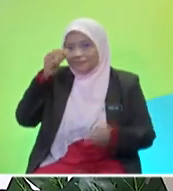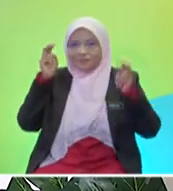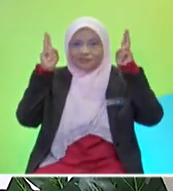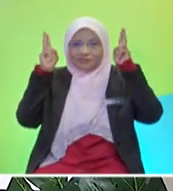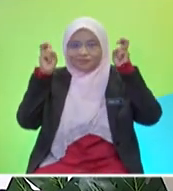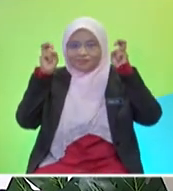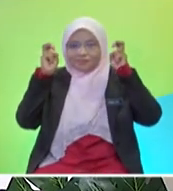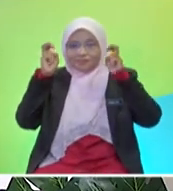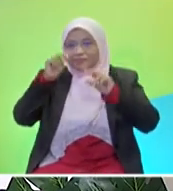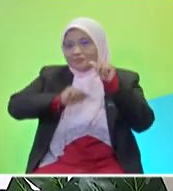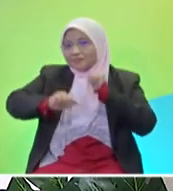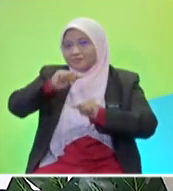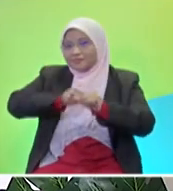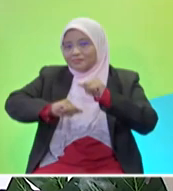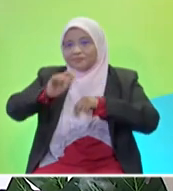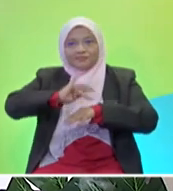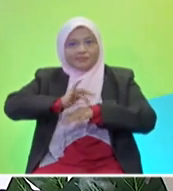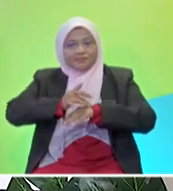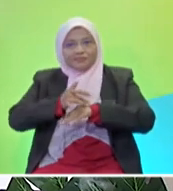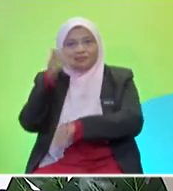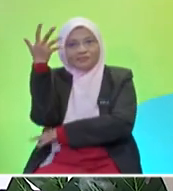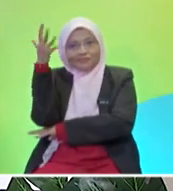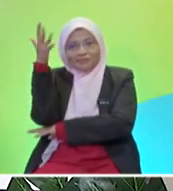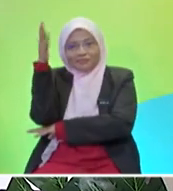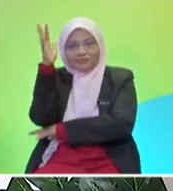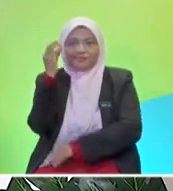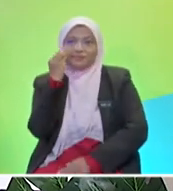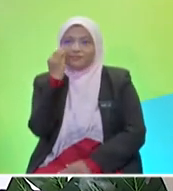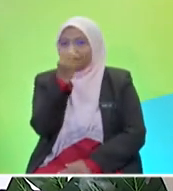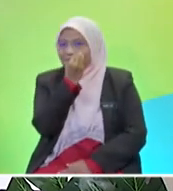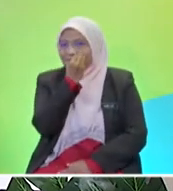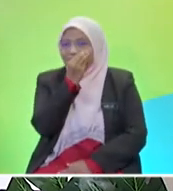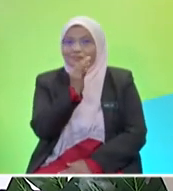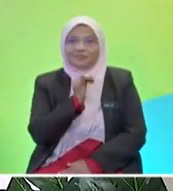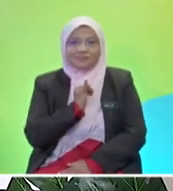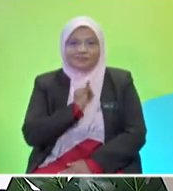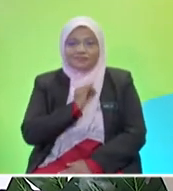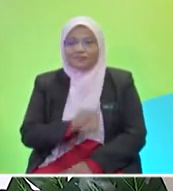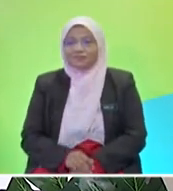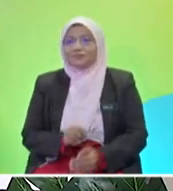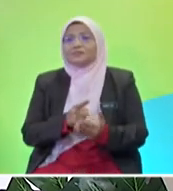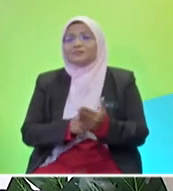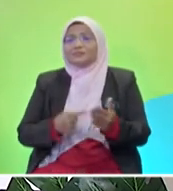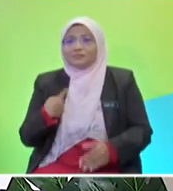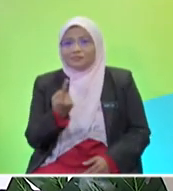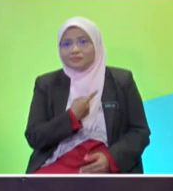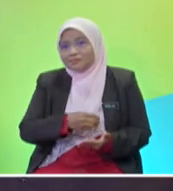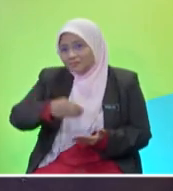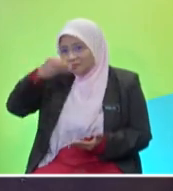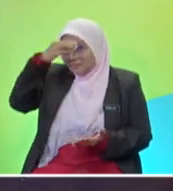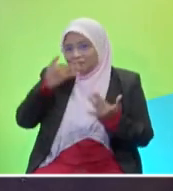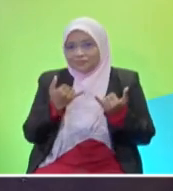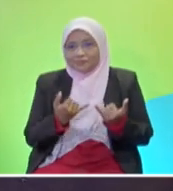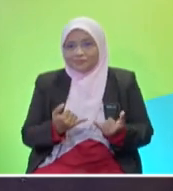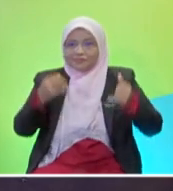kita sains awal dengan tajuknya Pokok Bunga Saya. Menarik tu. Apa yang kita nak belajar hari ini Cikgu? Baiklah Mira dan